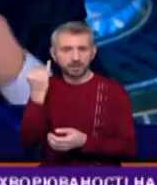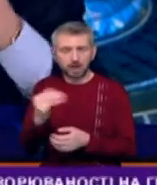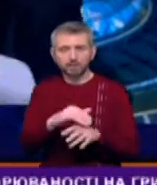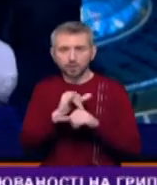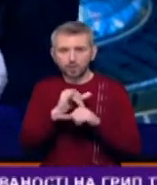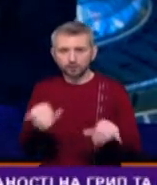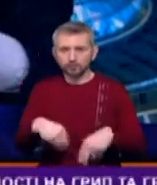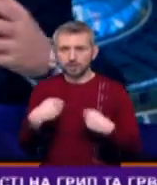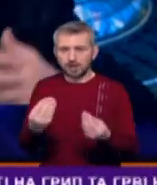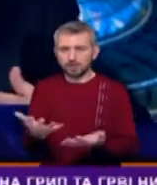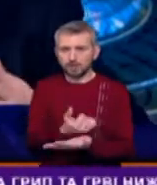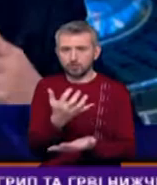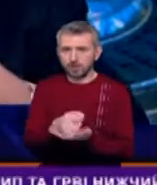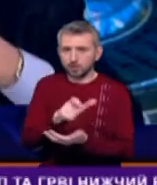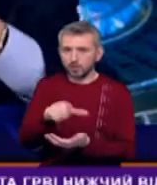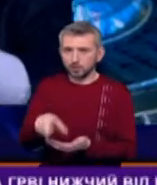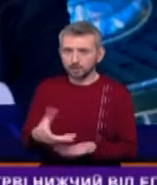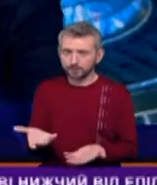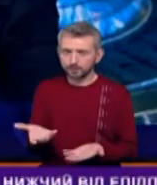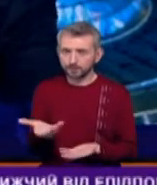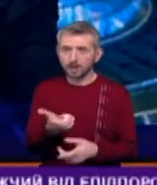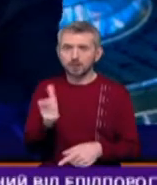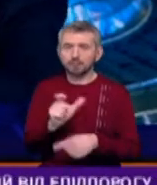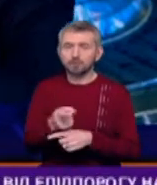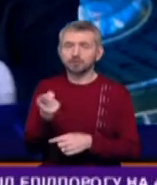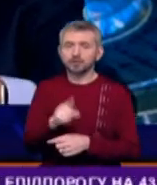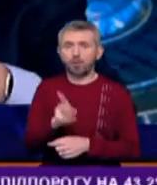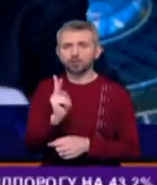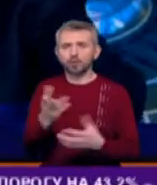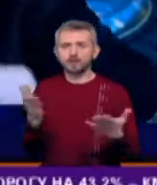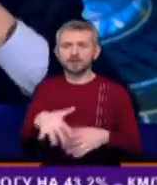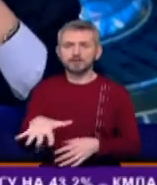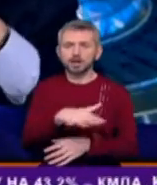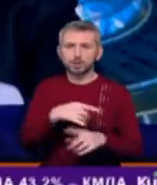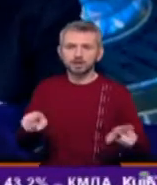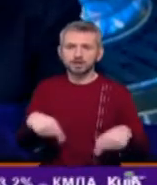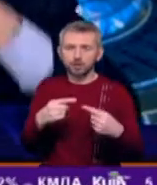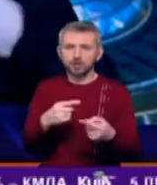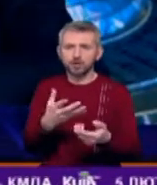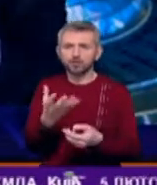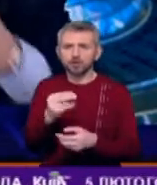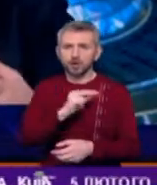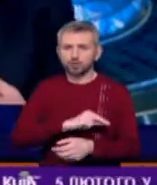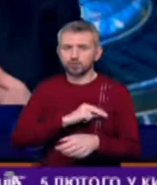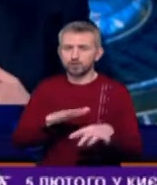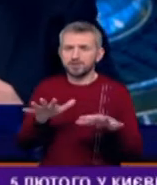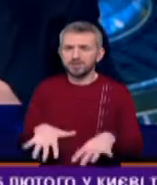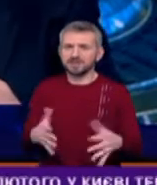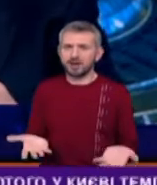розвитку дати заробляти людям. Більше того, там, хтось на якійсь території створює через це ще робочі